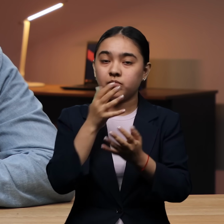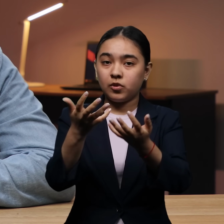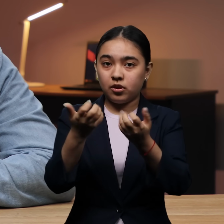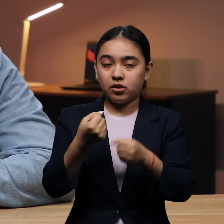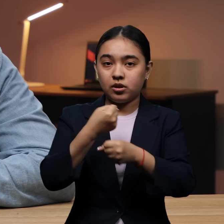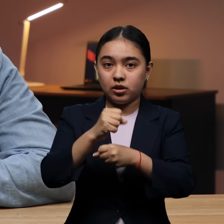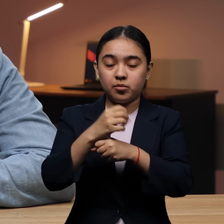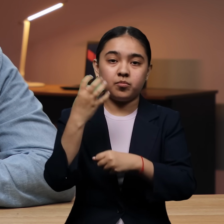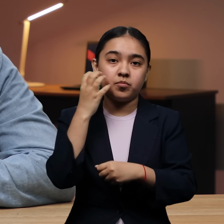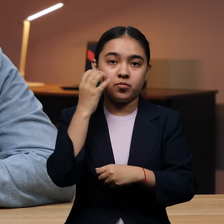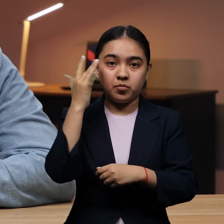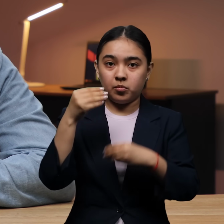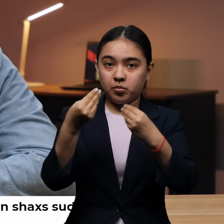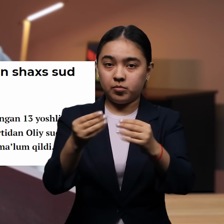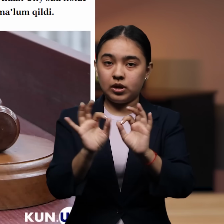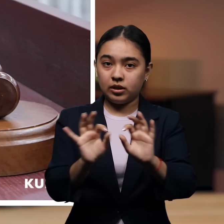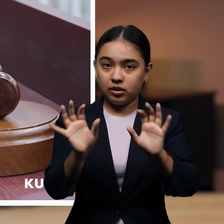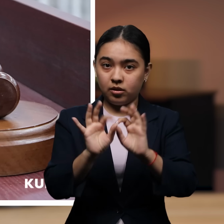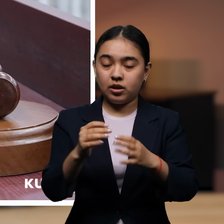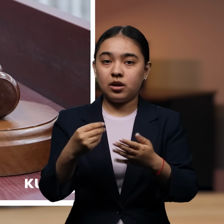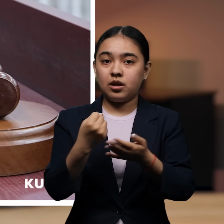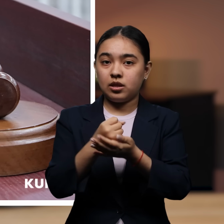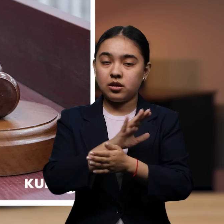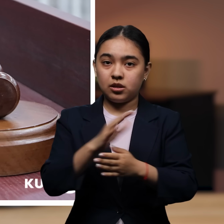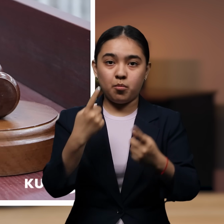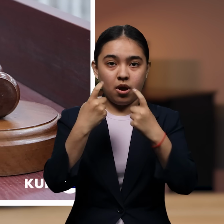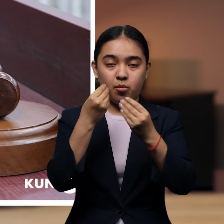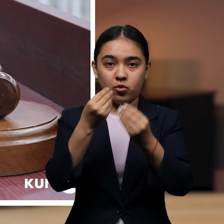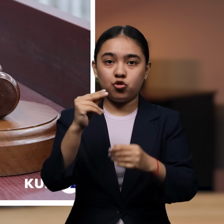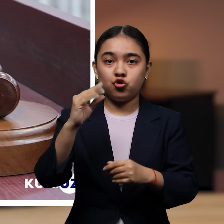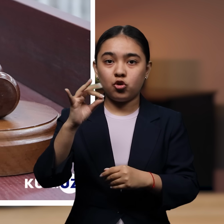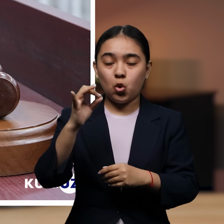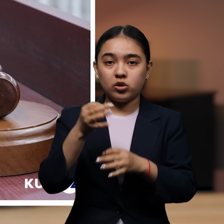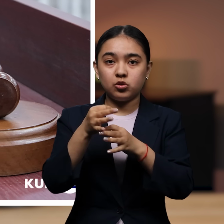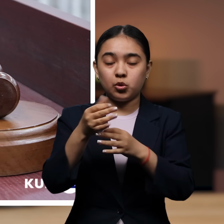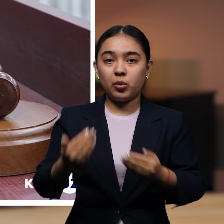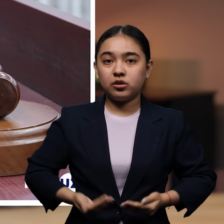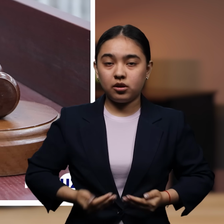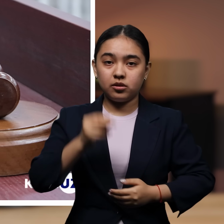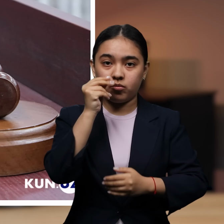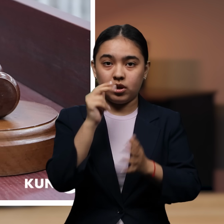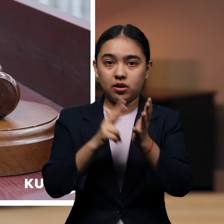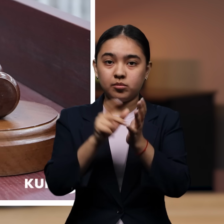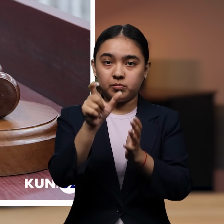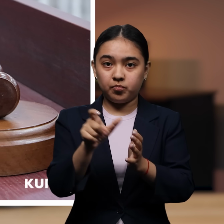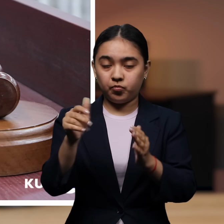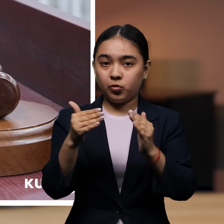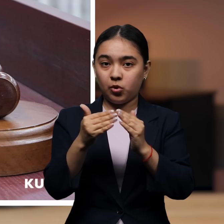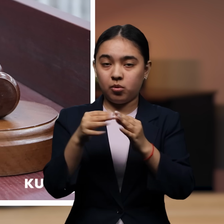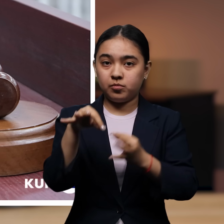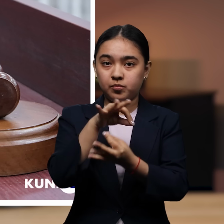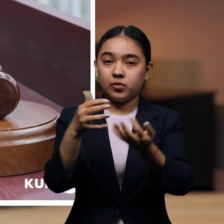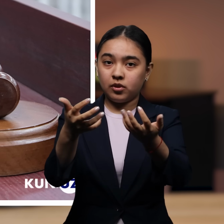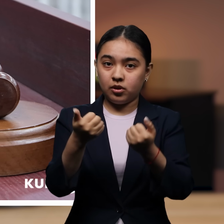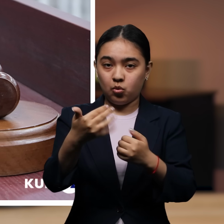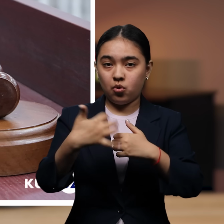zo'rlab, homilador qilib qo'ygani aytilyapti. Tasdiqlanmagan xabarlarga ko'ra, Chiroqchi tumanida yashovchi erkak 8 nafar bolani asrab olib,